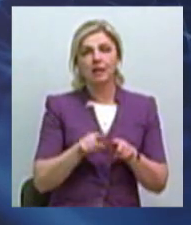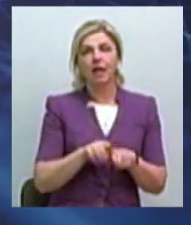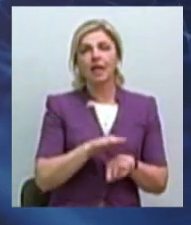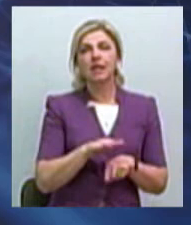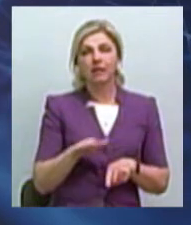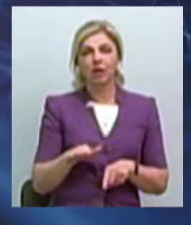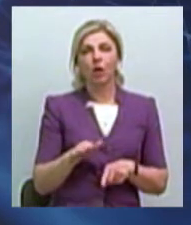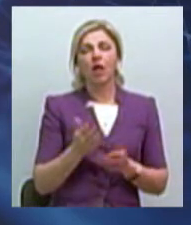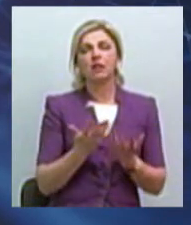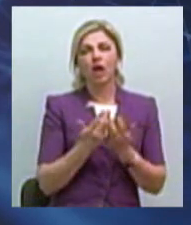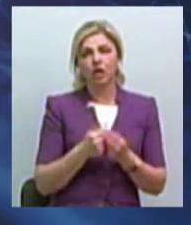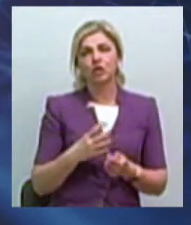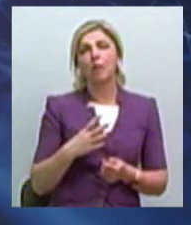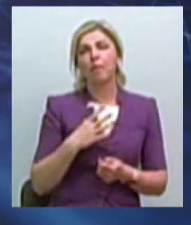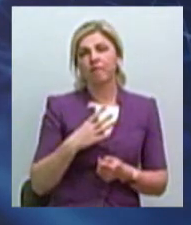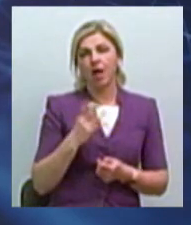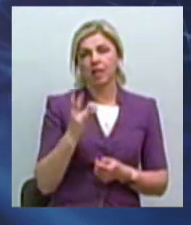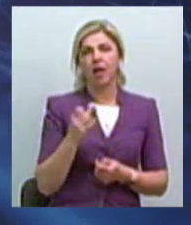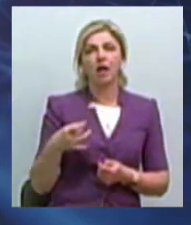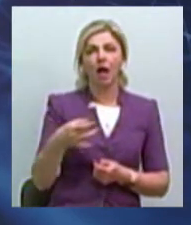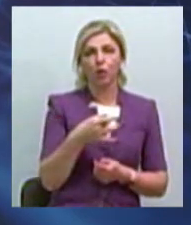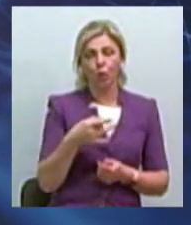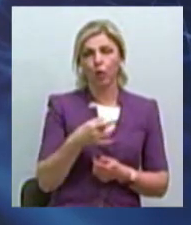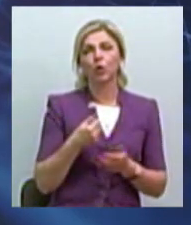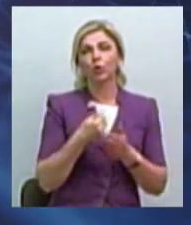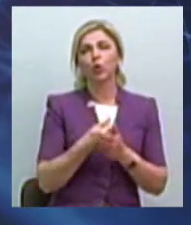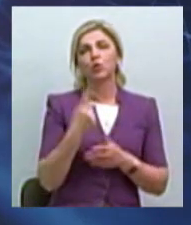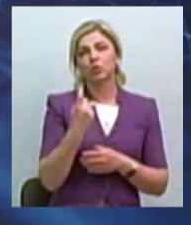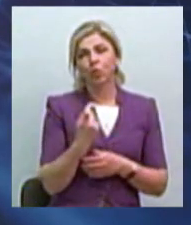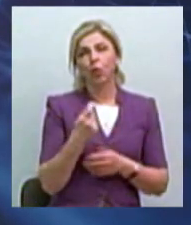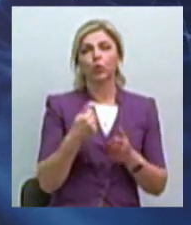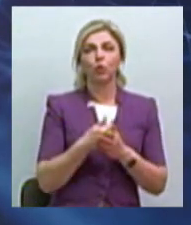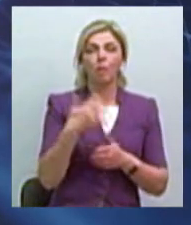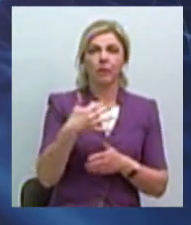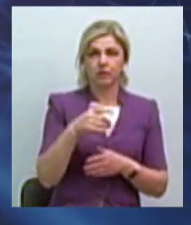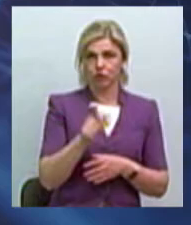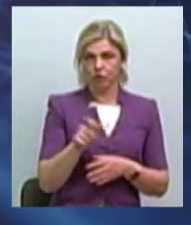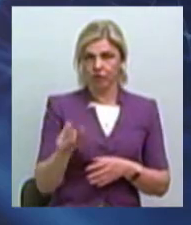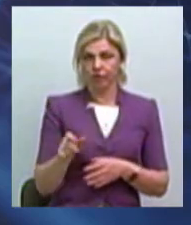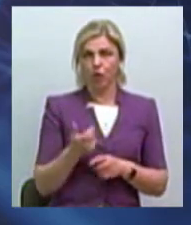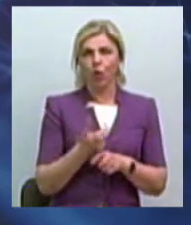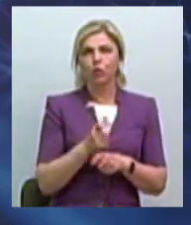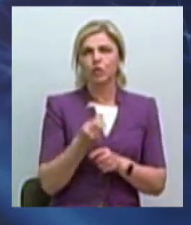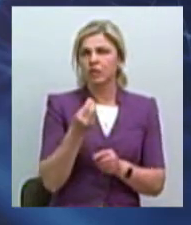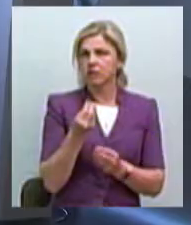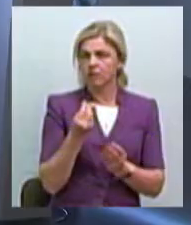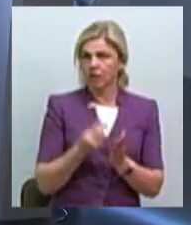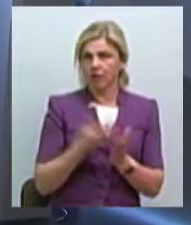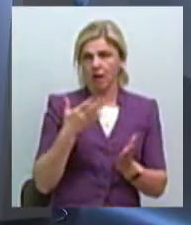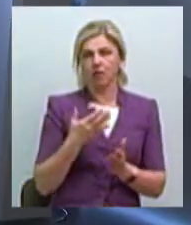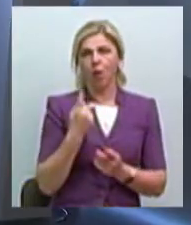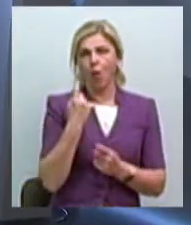вірніше, налічується, буває, на район там, до 100 чоловік, до 50. І просто дуже затратно одній